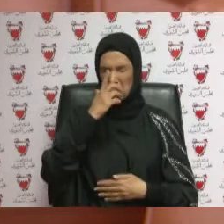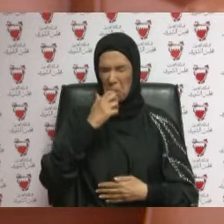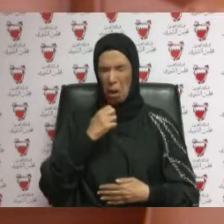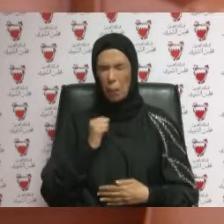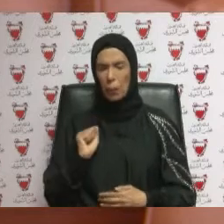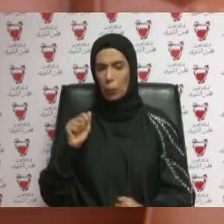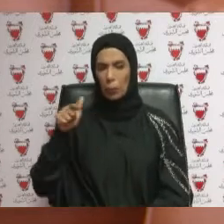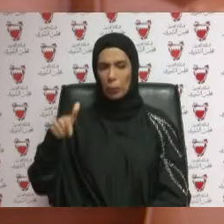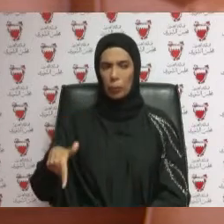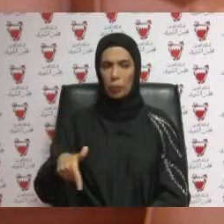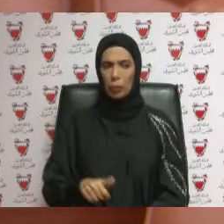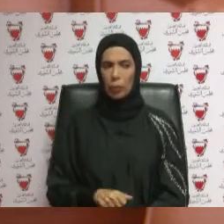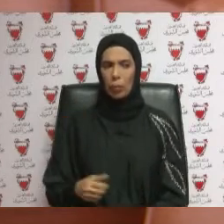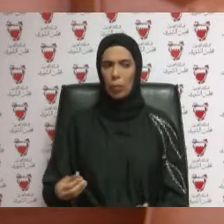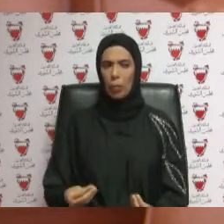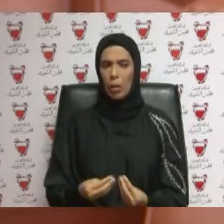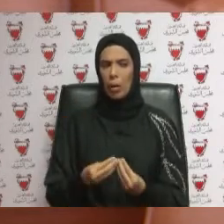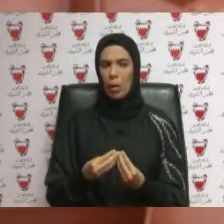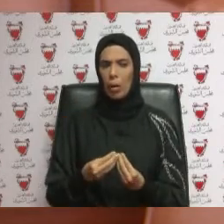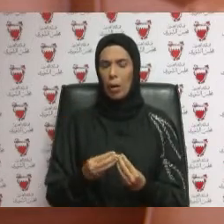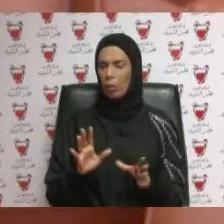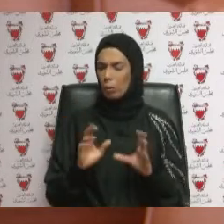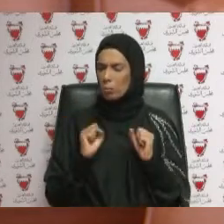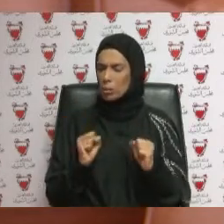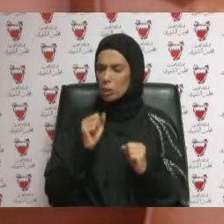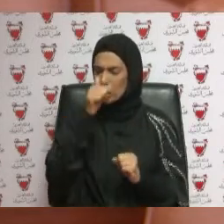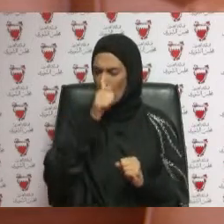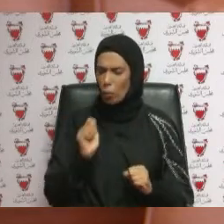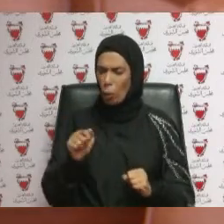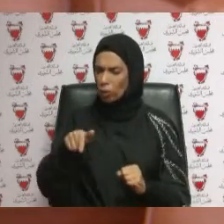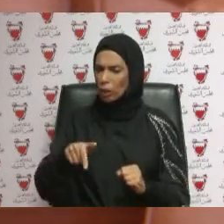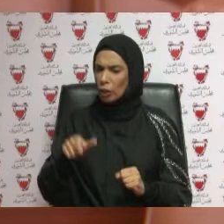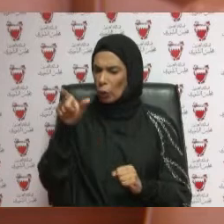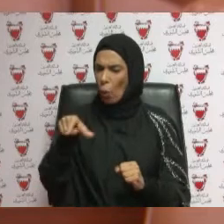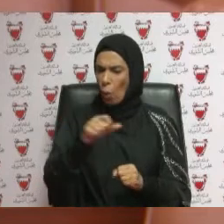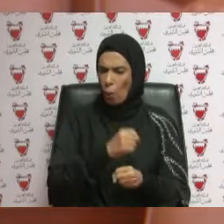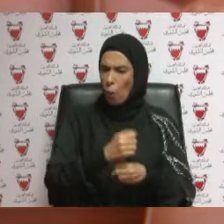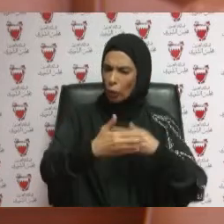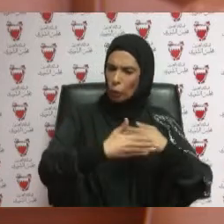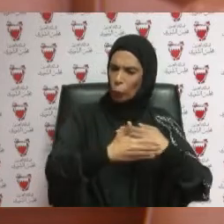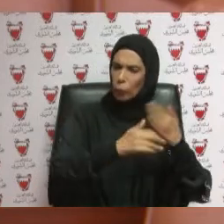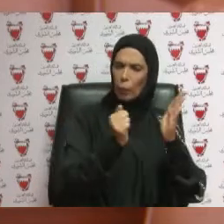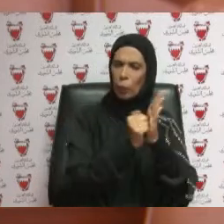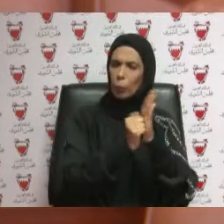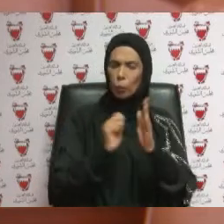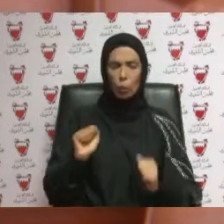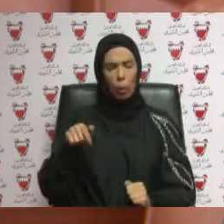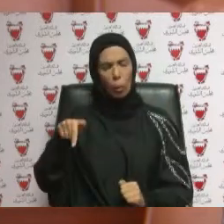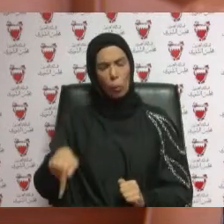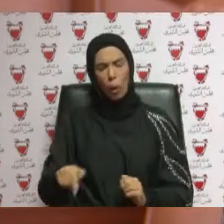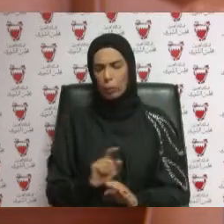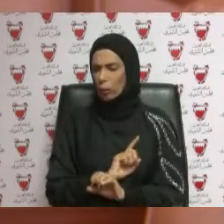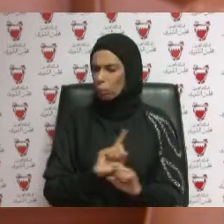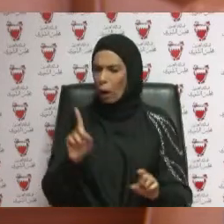المواطنين مع أولادهم وبناتهم. فيعني المفروض أن يكون هذا القانون يعني يطبق